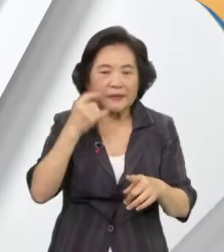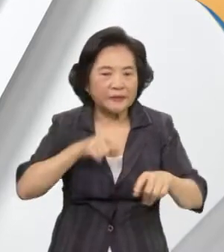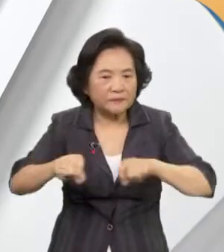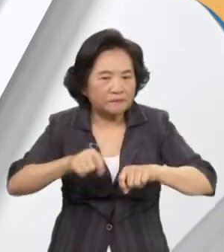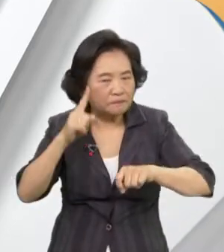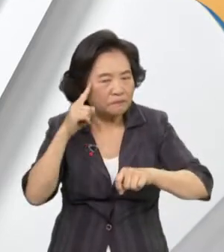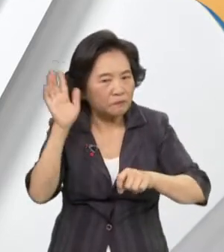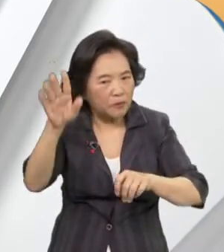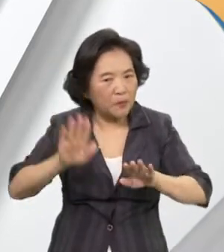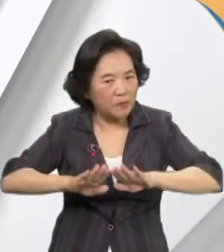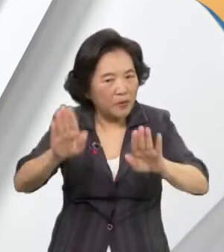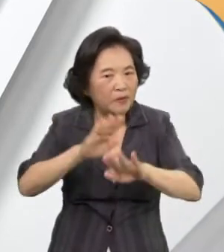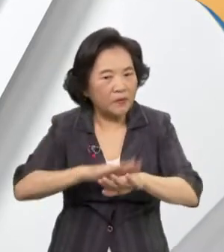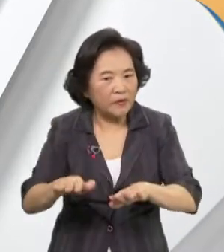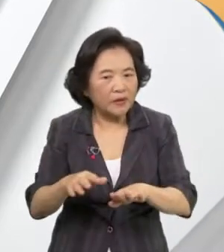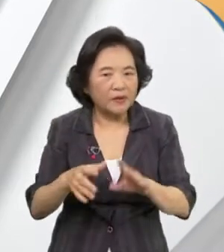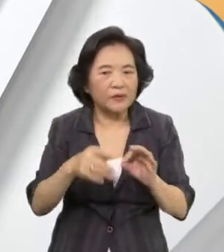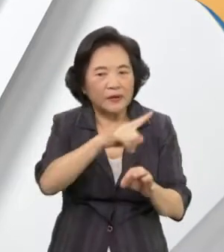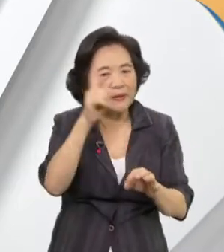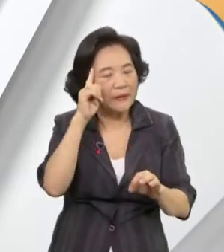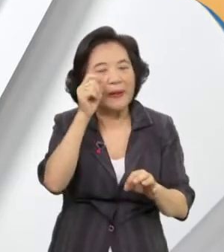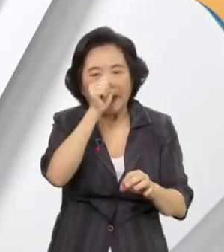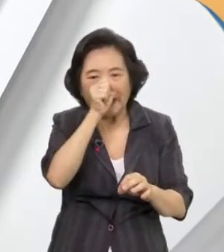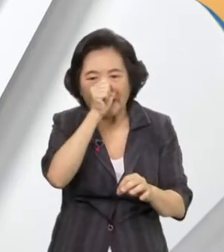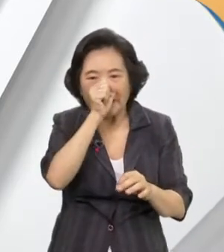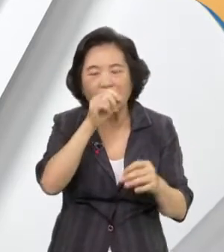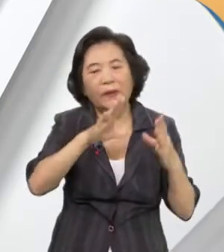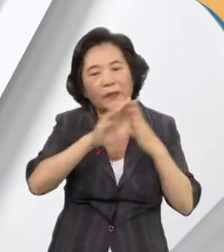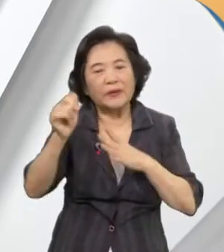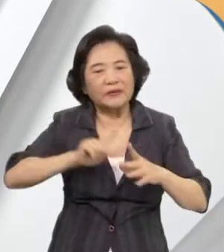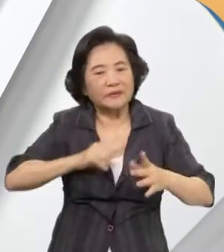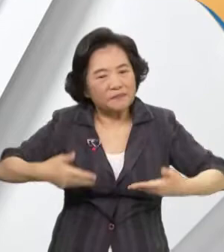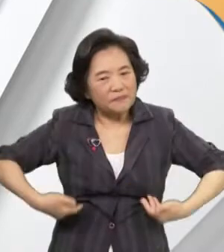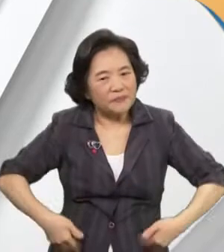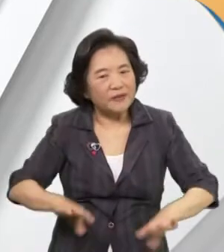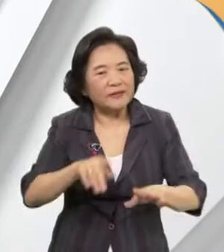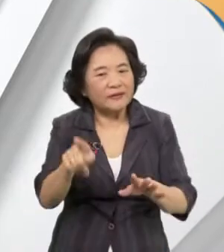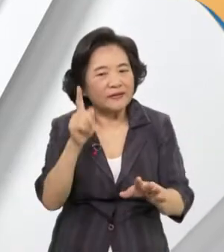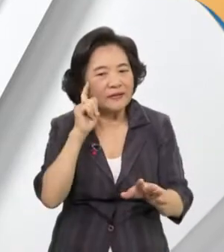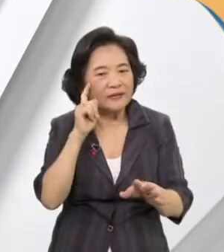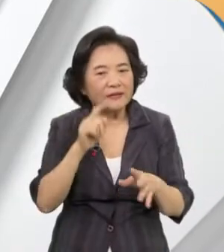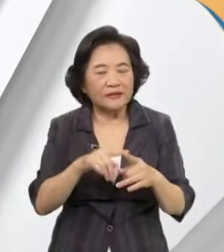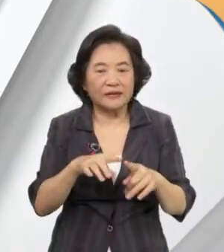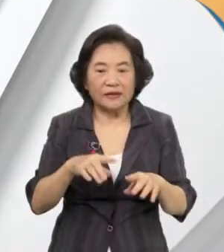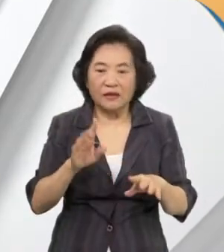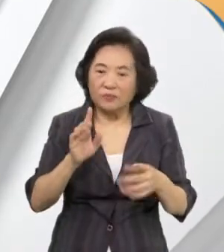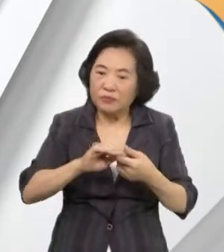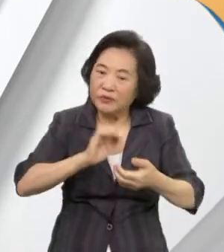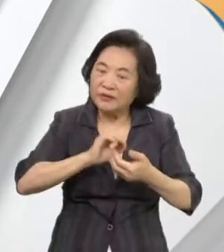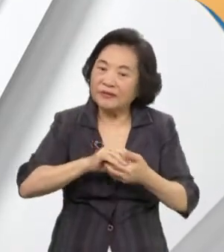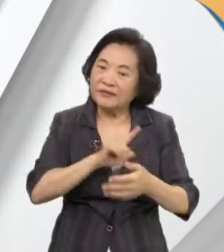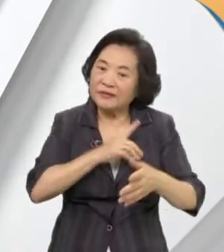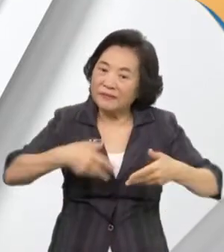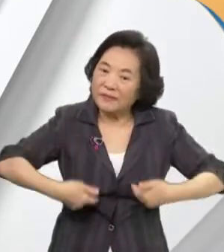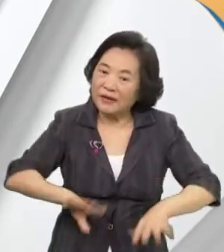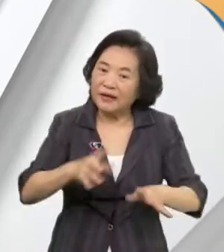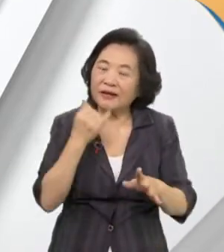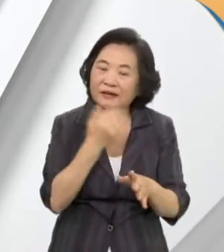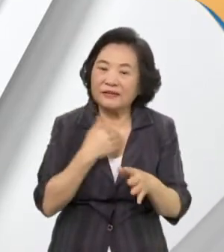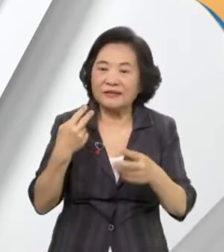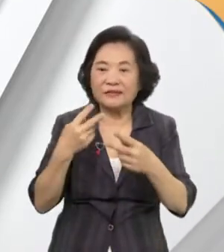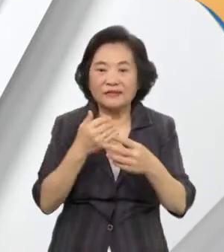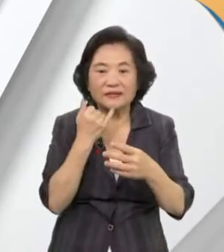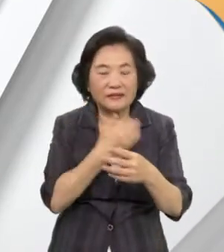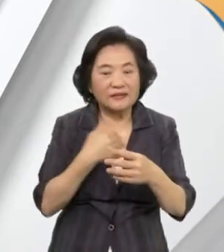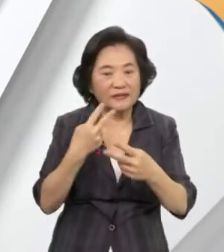的机会，所以人归到出家故乡也好，虽然唔系出家故乡，但是伊到客